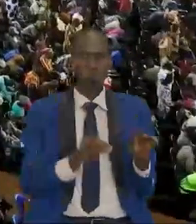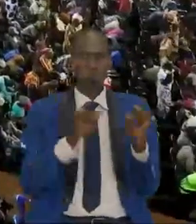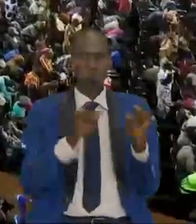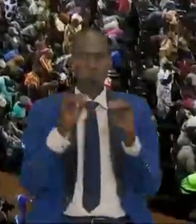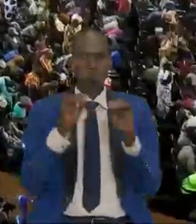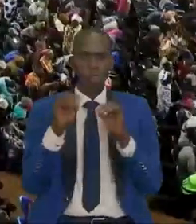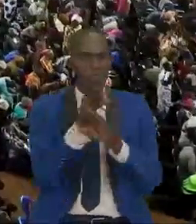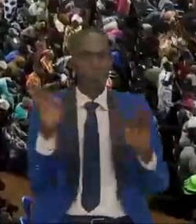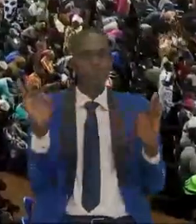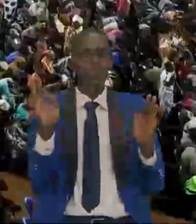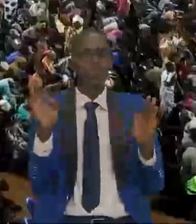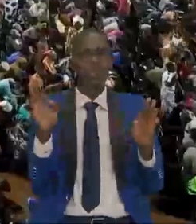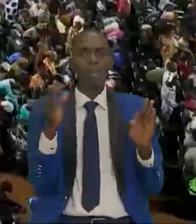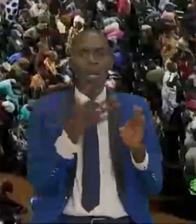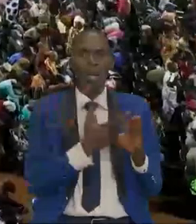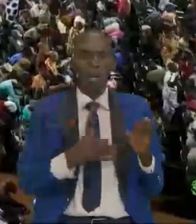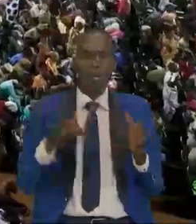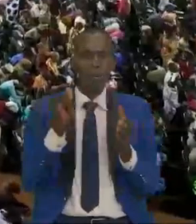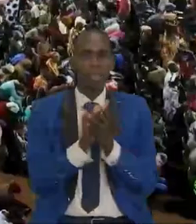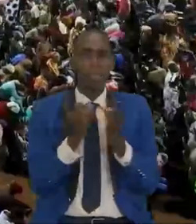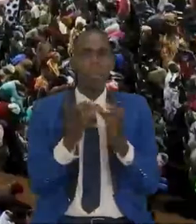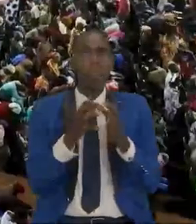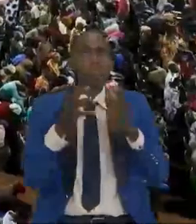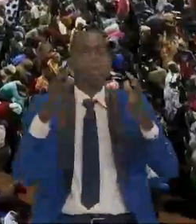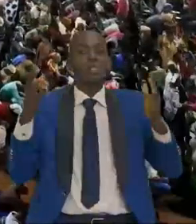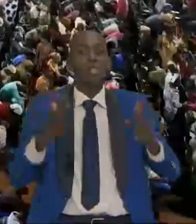parler. Le Seigneur va t'affranchir.